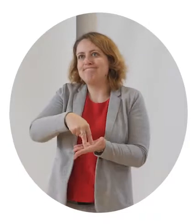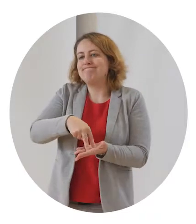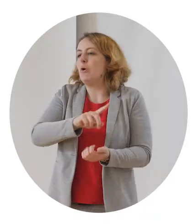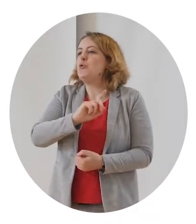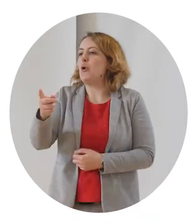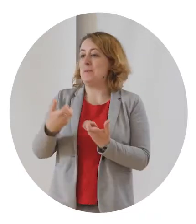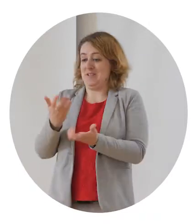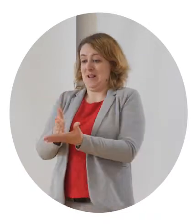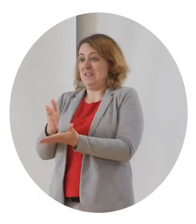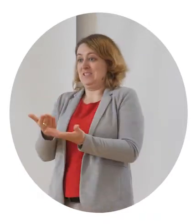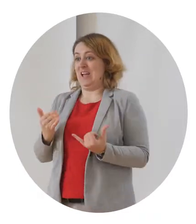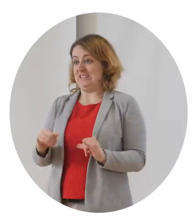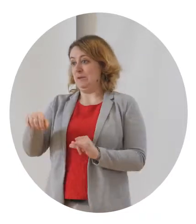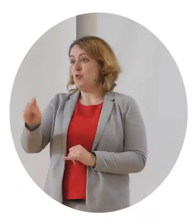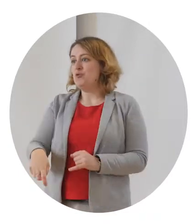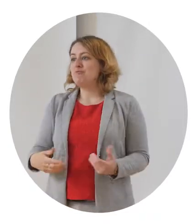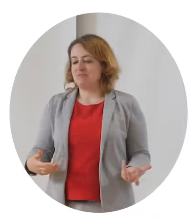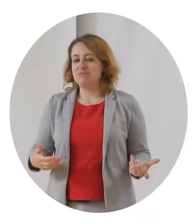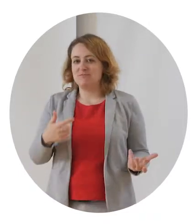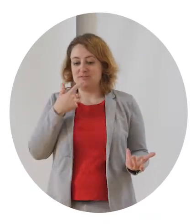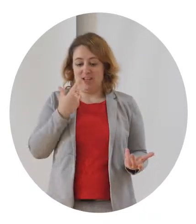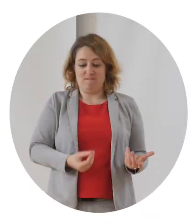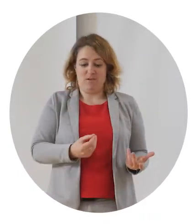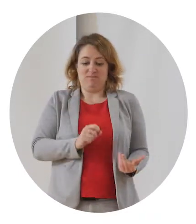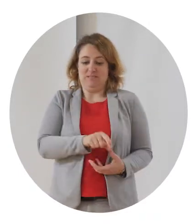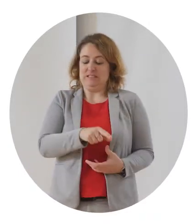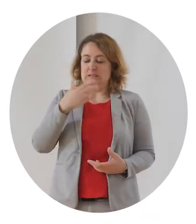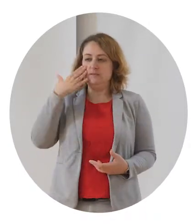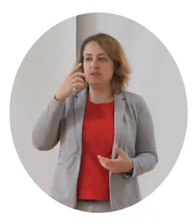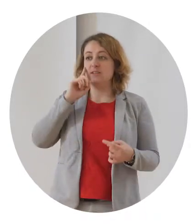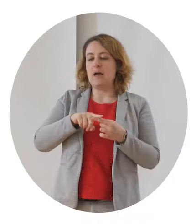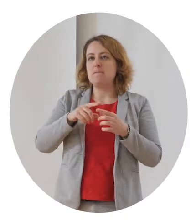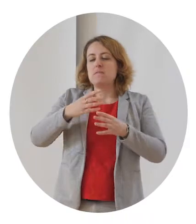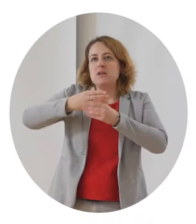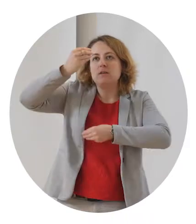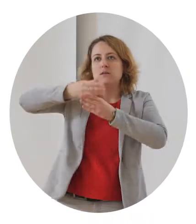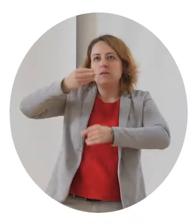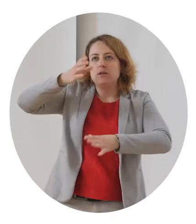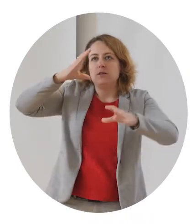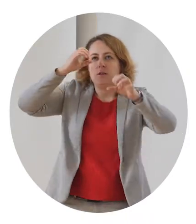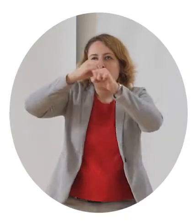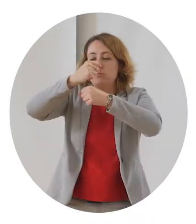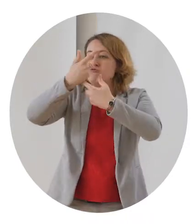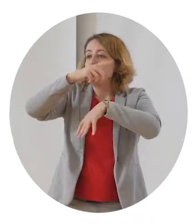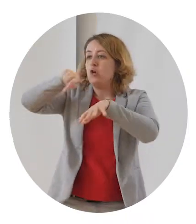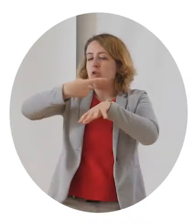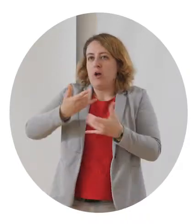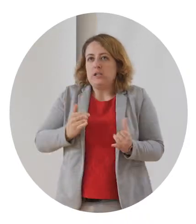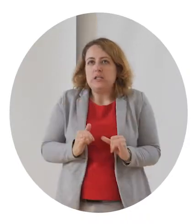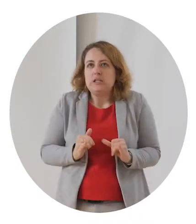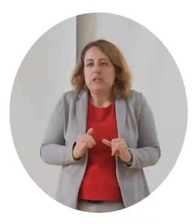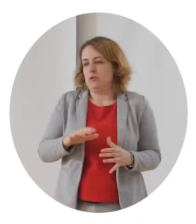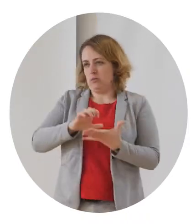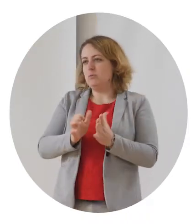debout. Et par exemple, en classe, on est assis sur une chaise. Et donc, pour ces enfants, d'être dans des apprentissages assis pendant plusieurs